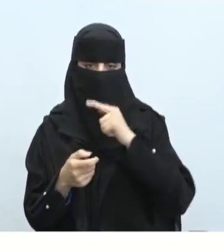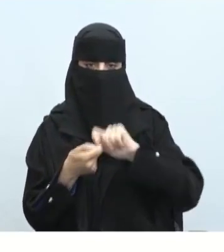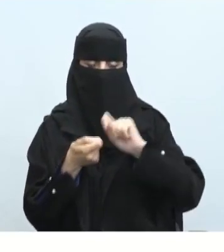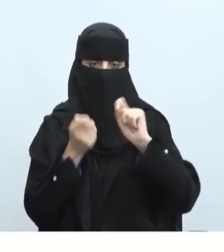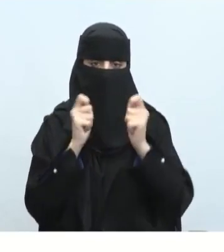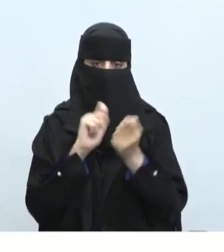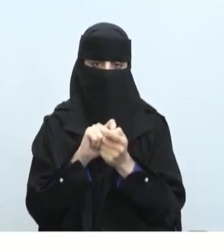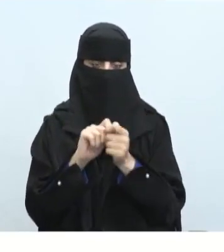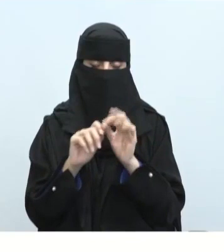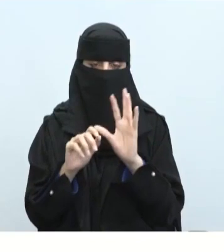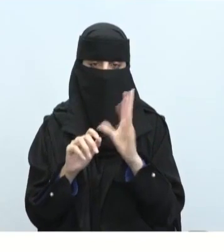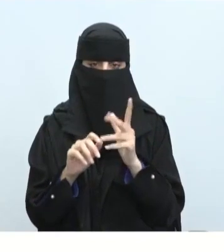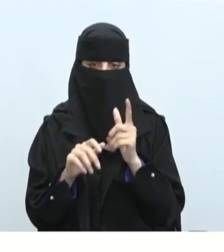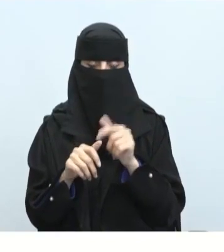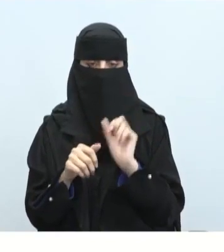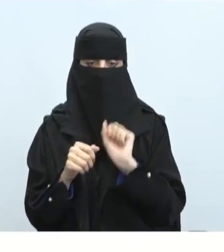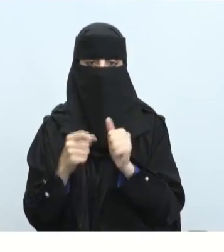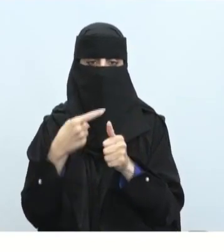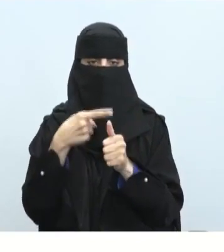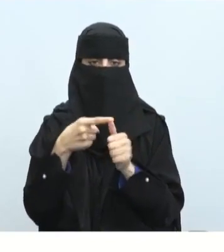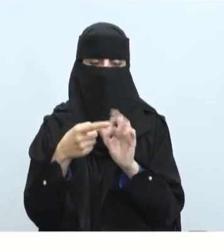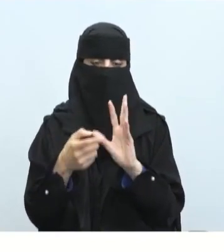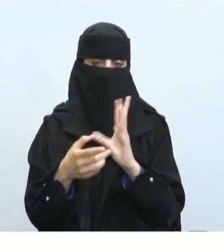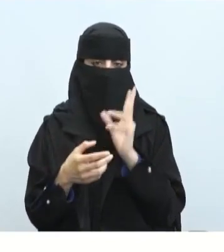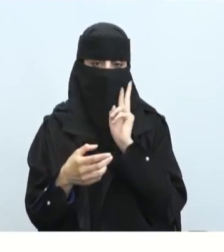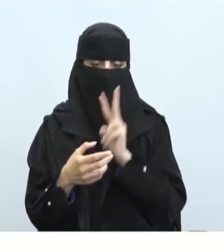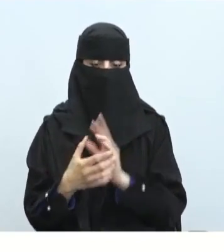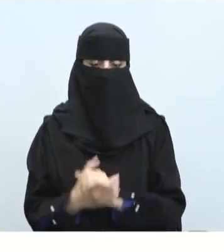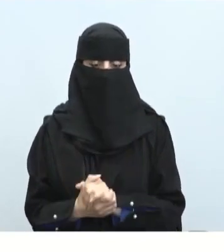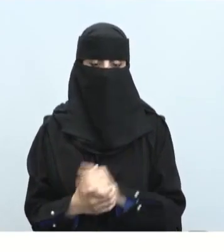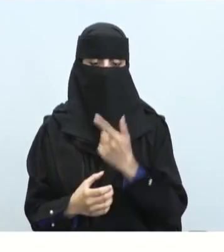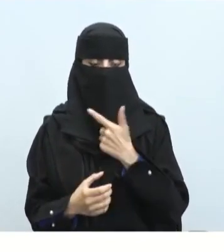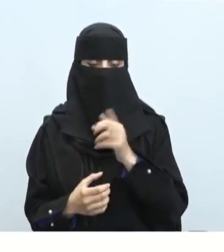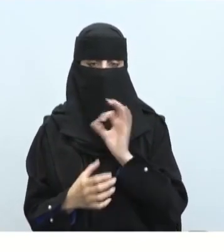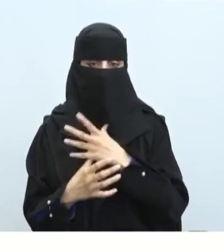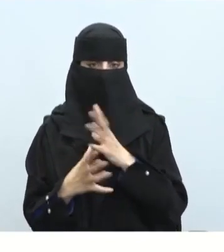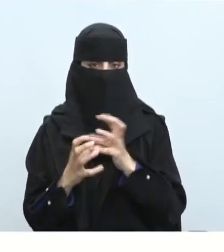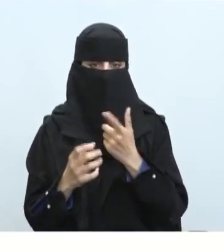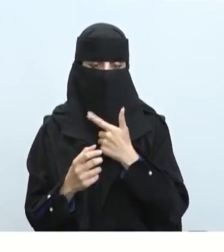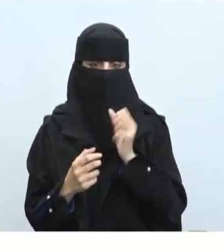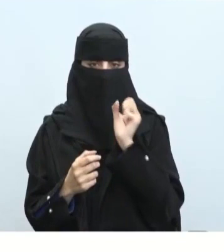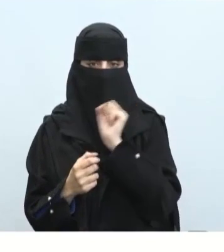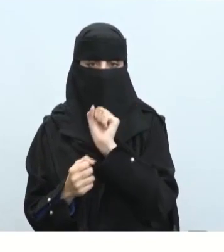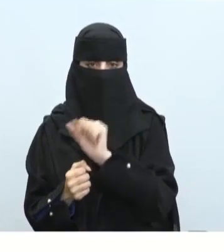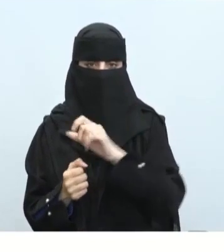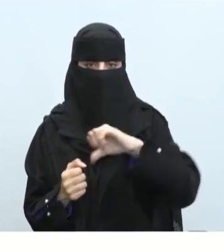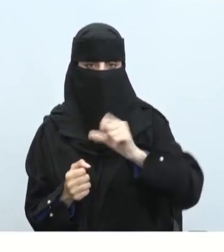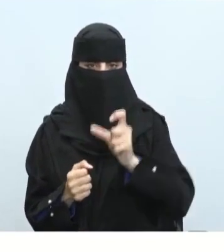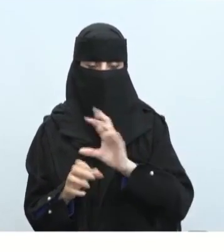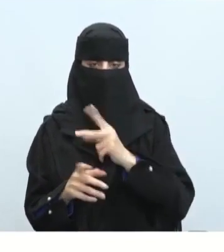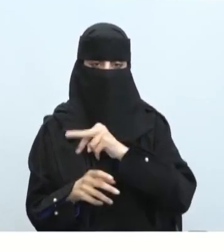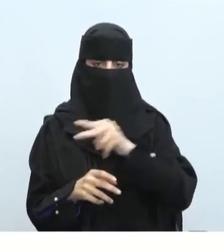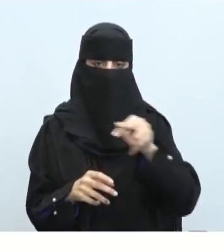عندما نجعلها اسما لان او احدى اخواتها فانها ستصبح منصوبه